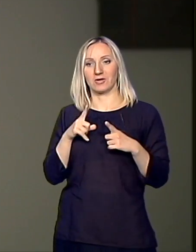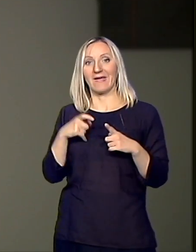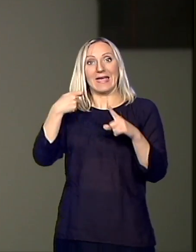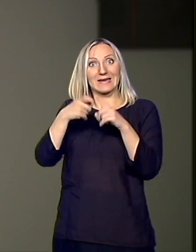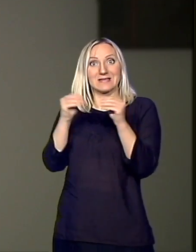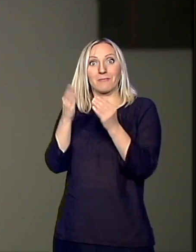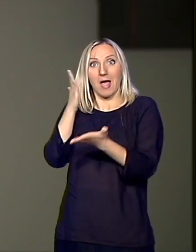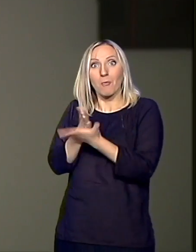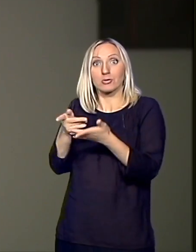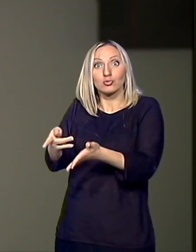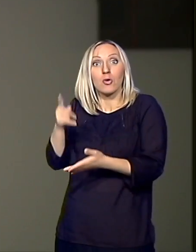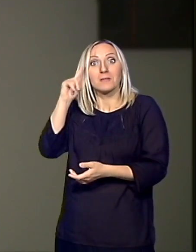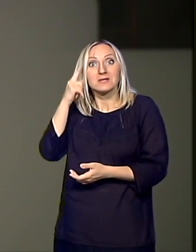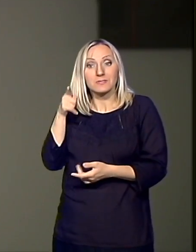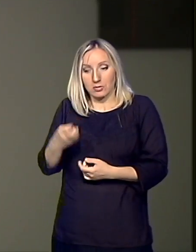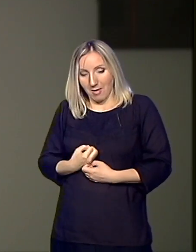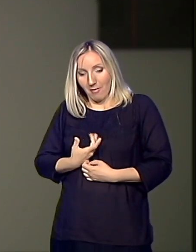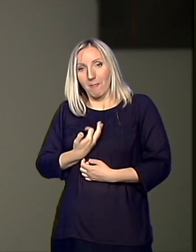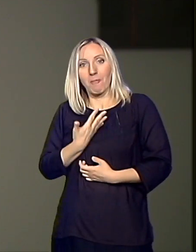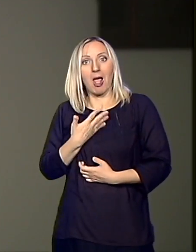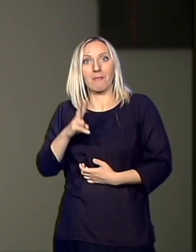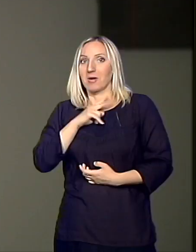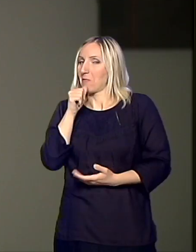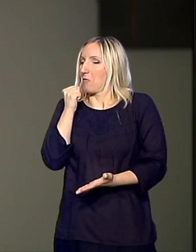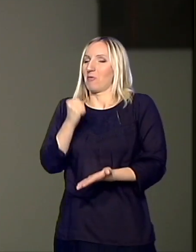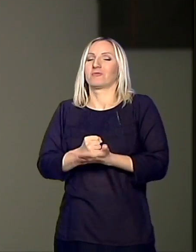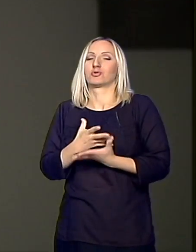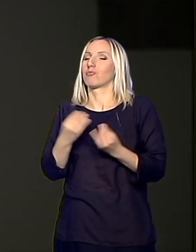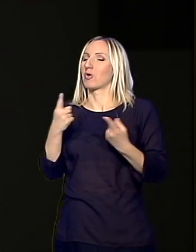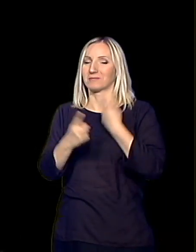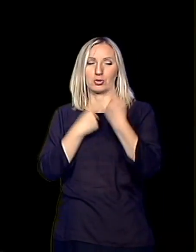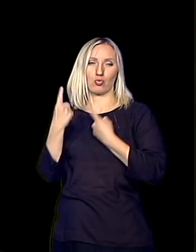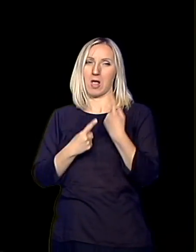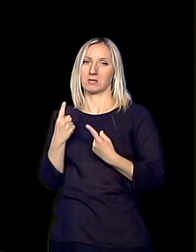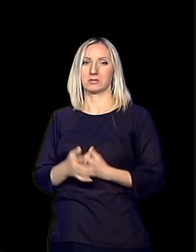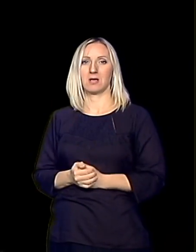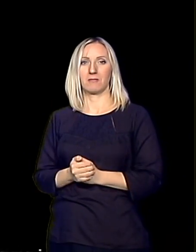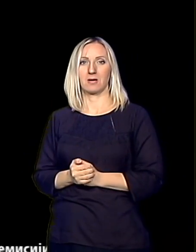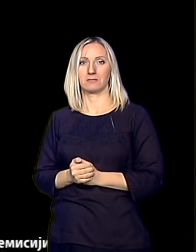Braun u tom smislu taj plamen nosi i potvrđuje u mnogim situacijama.